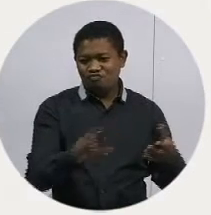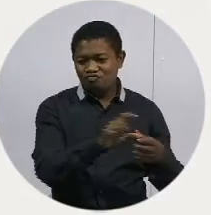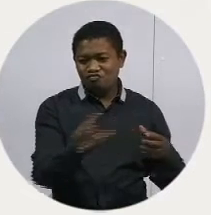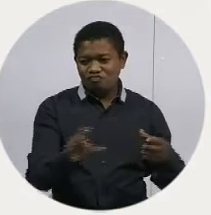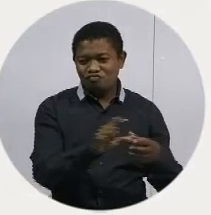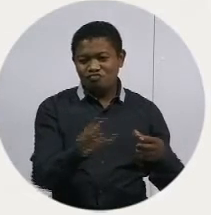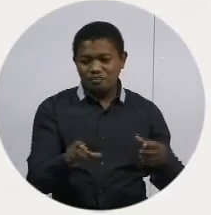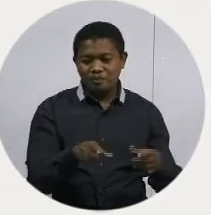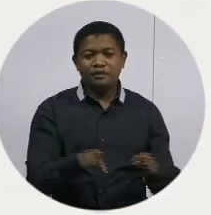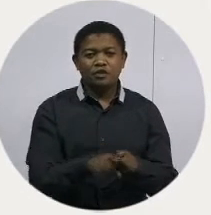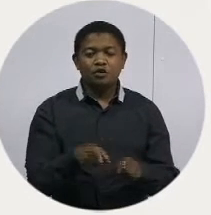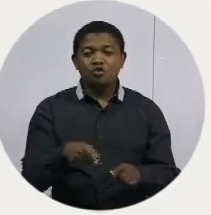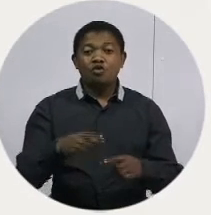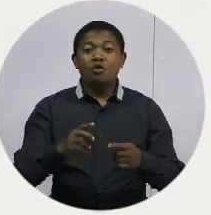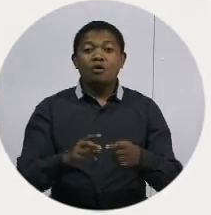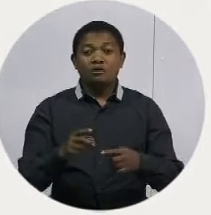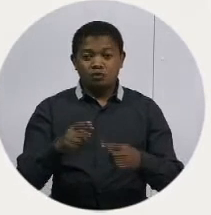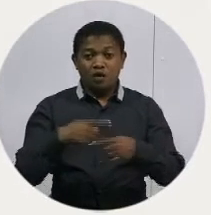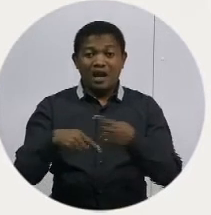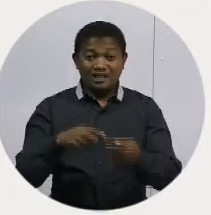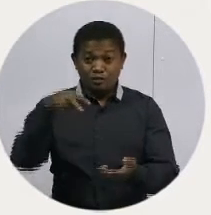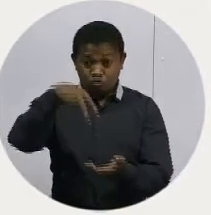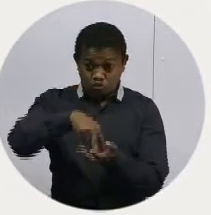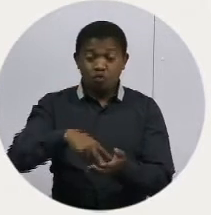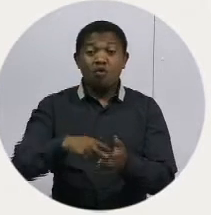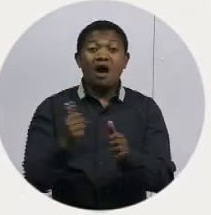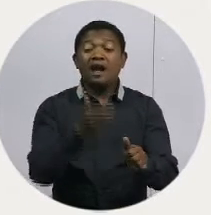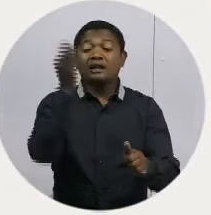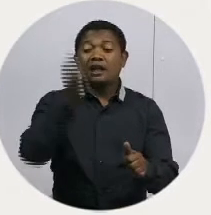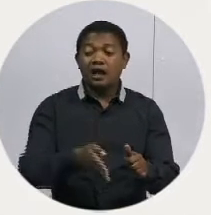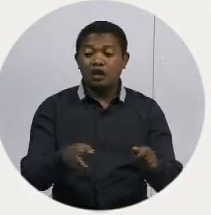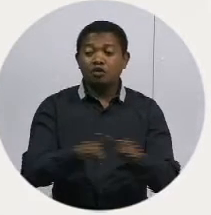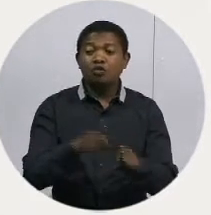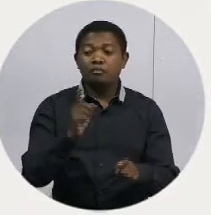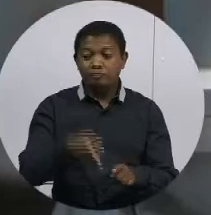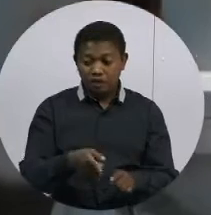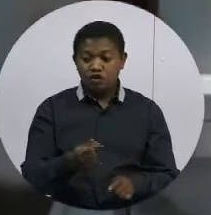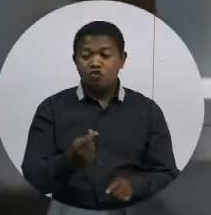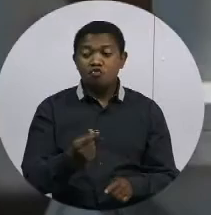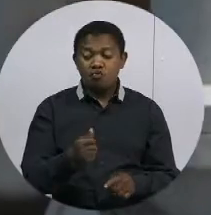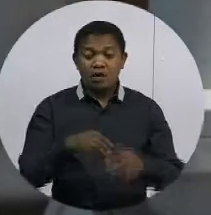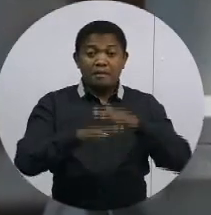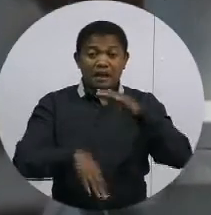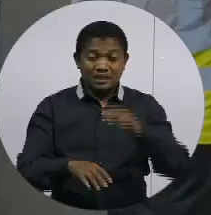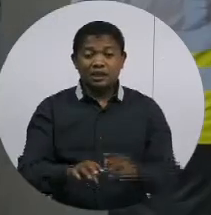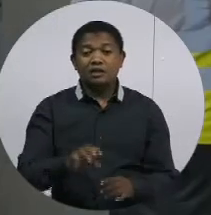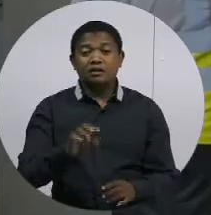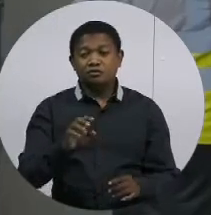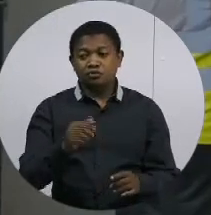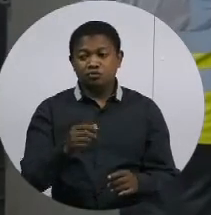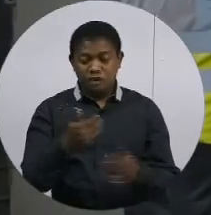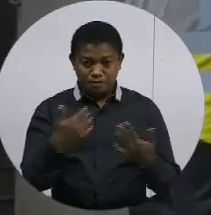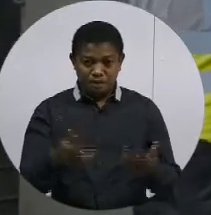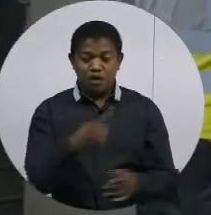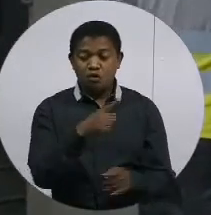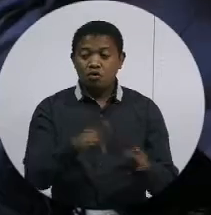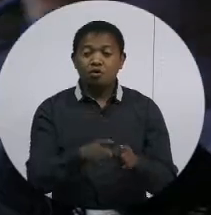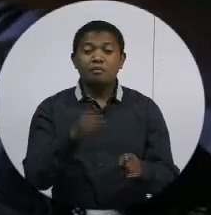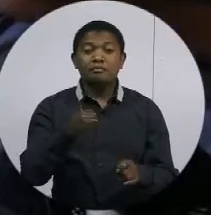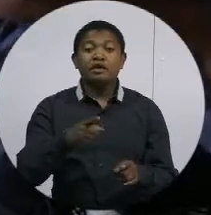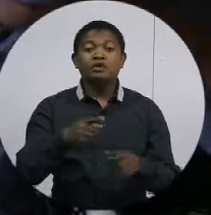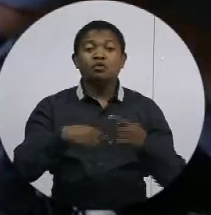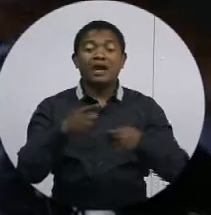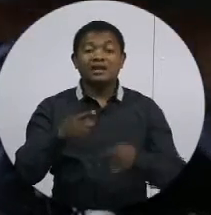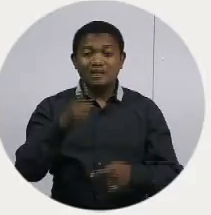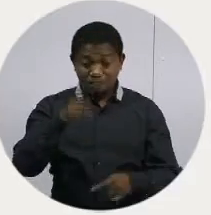mihoatra ny 3 taona ary manana reny vola latsaky ny 5 miliara ariary sy mampiasa olona latsaky ny 30 no